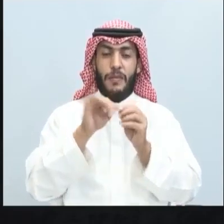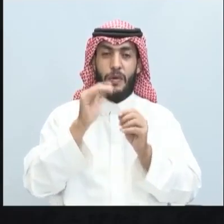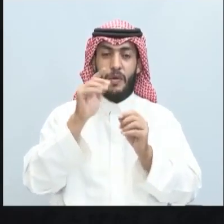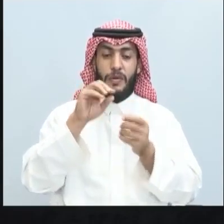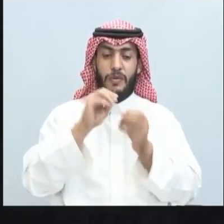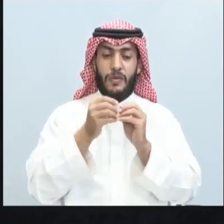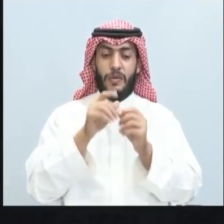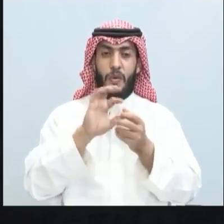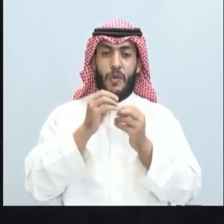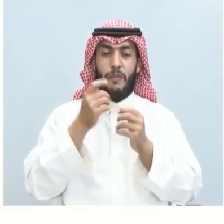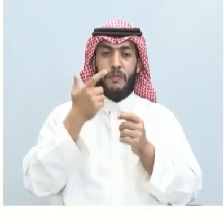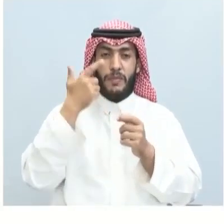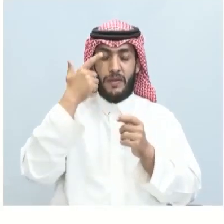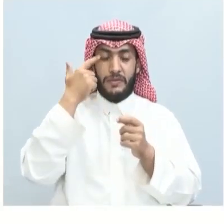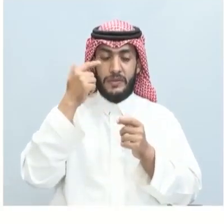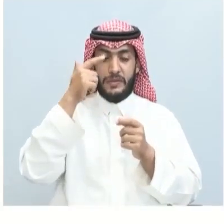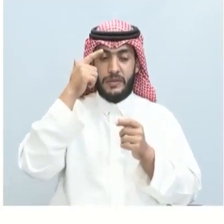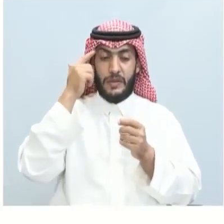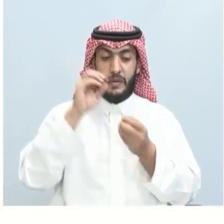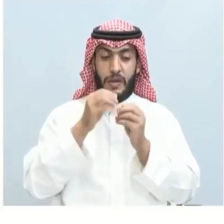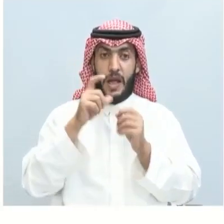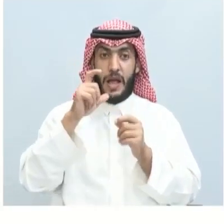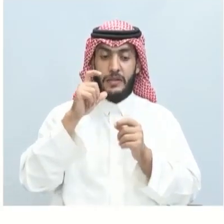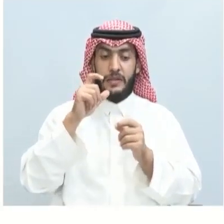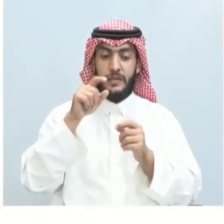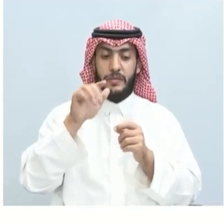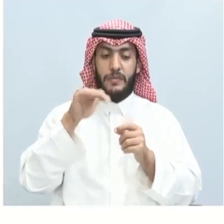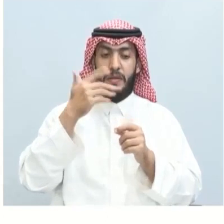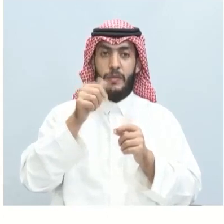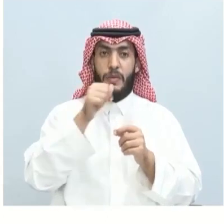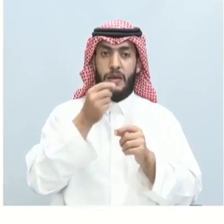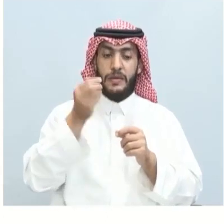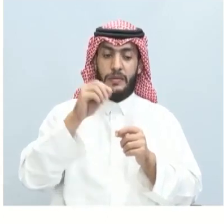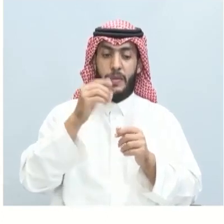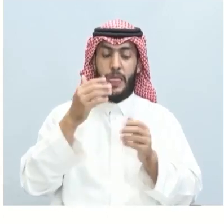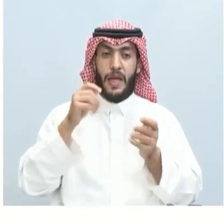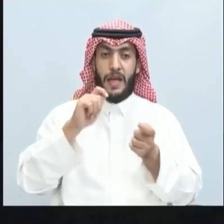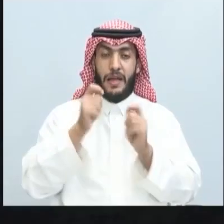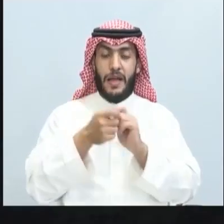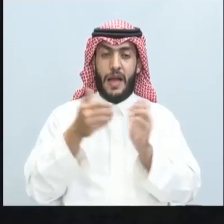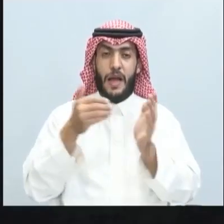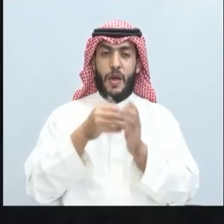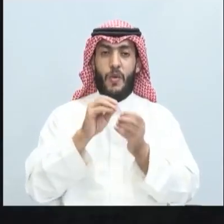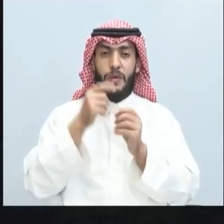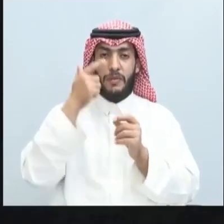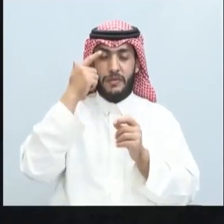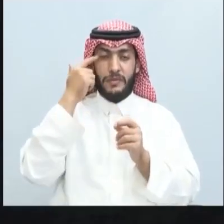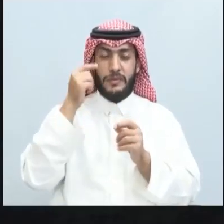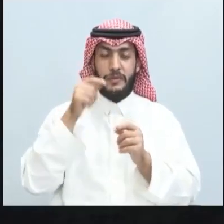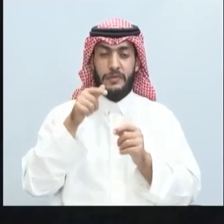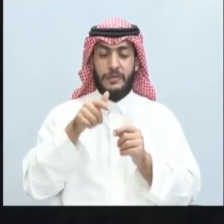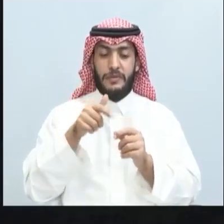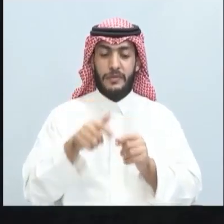اللون البنفسجي اذا اصبح لون المحلول ازرق بعد ذلك نضيف الماء حتى يتحول الى اللون البنفسجي